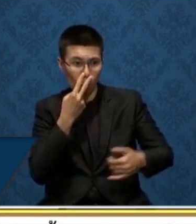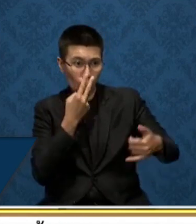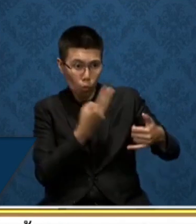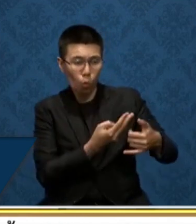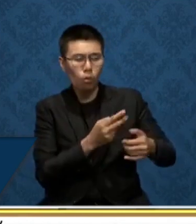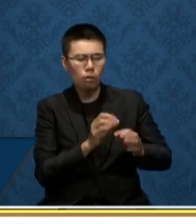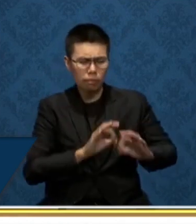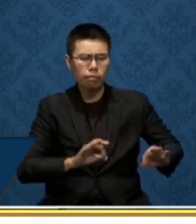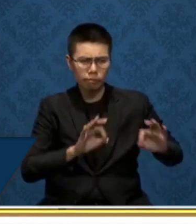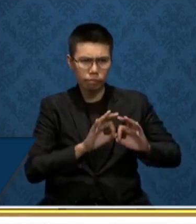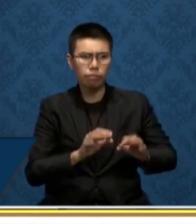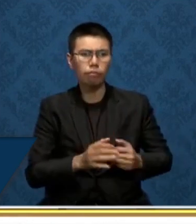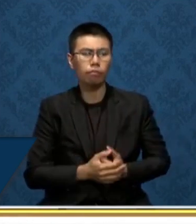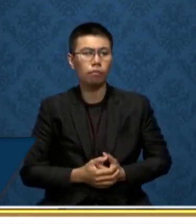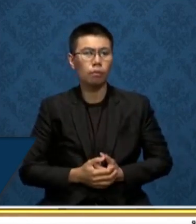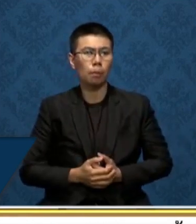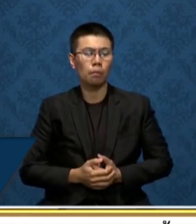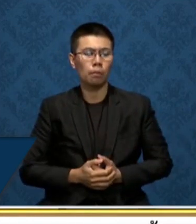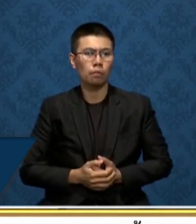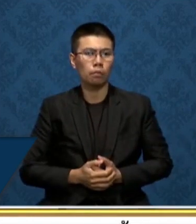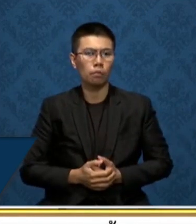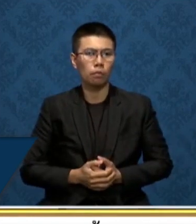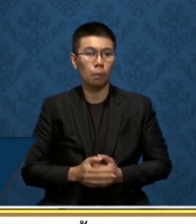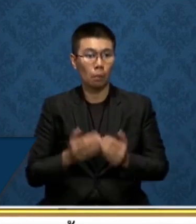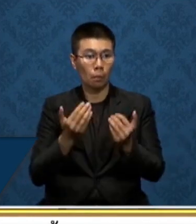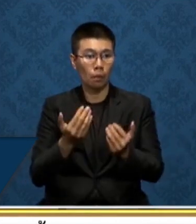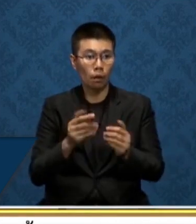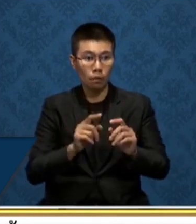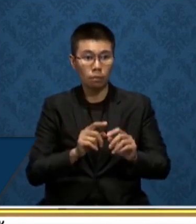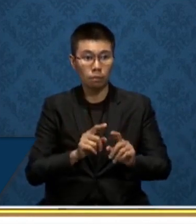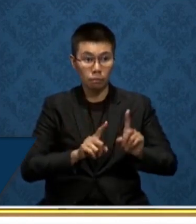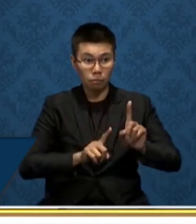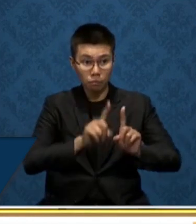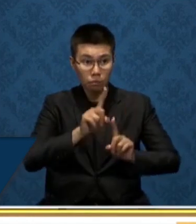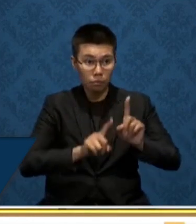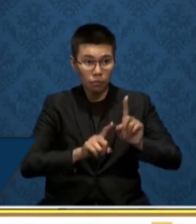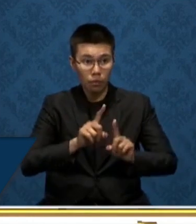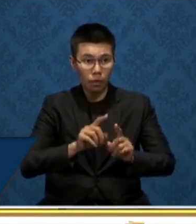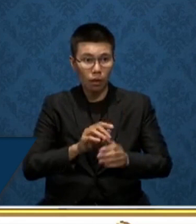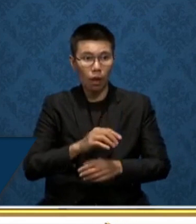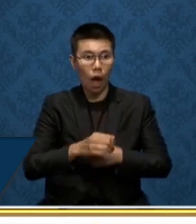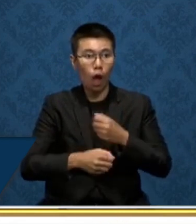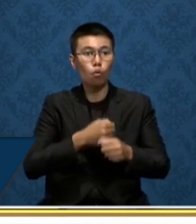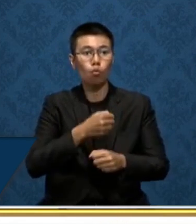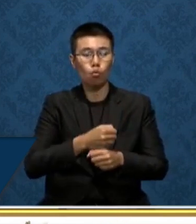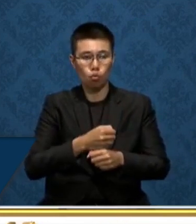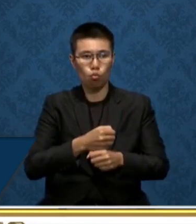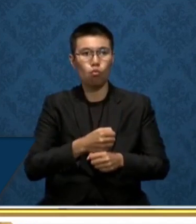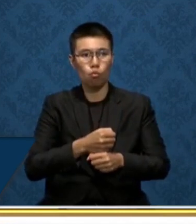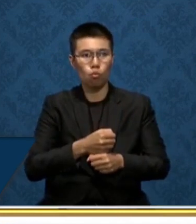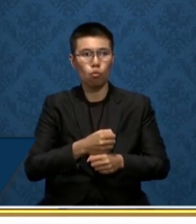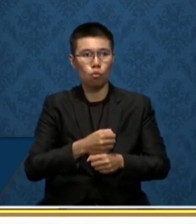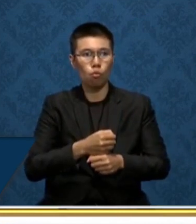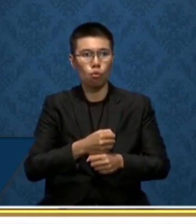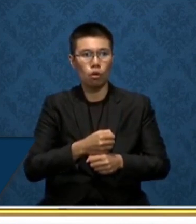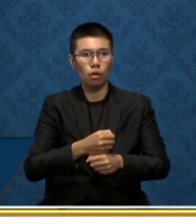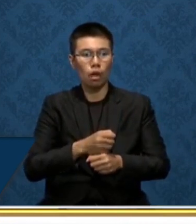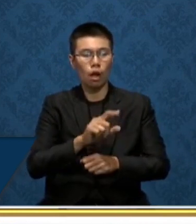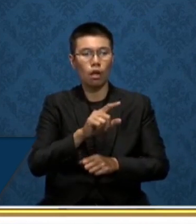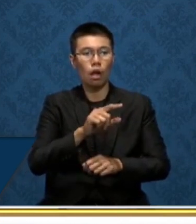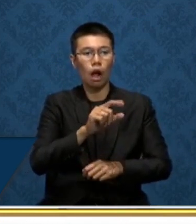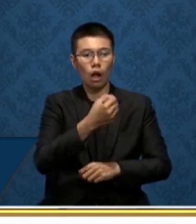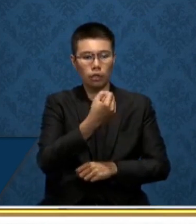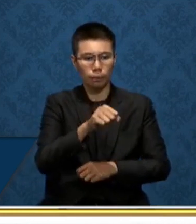สไลด์ถัดไปนะครับอันนี้คือสถิติที่ท่านได้มานะครับแบ่งตามช่วงอายุท่านก็จะเห็นว่าช่วง10ถึง20